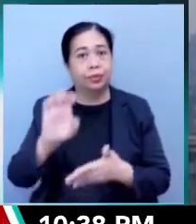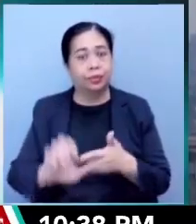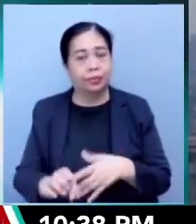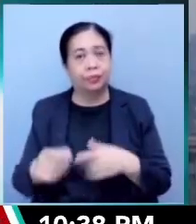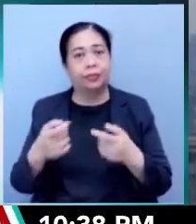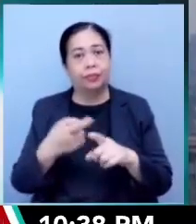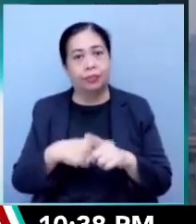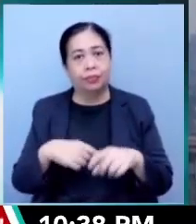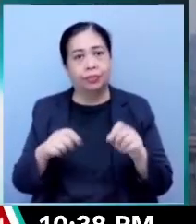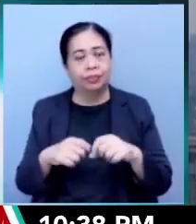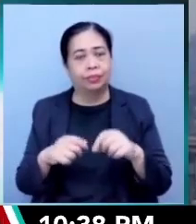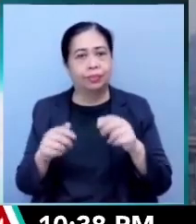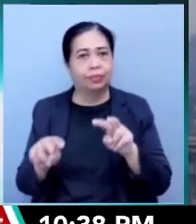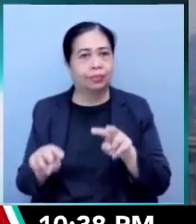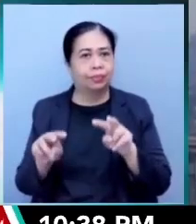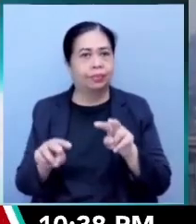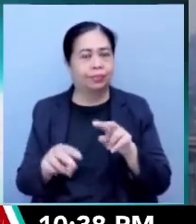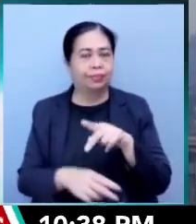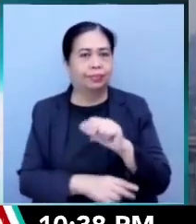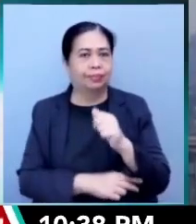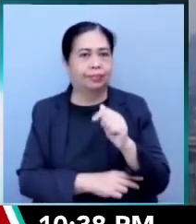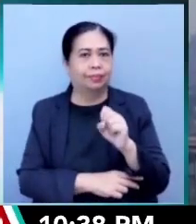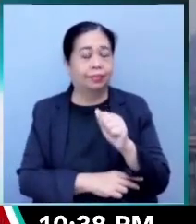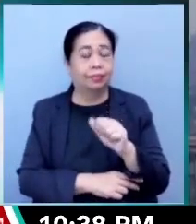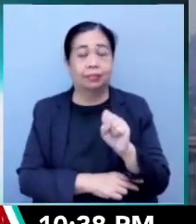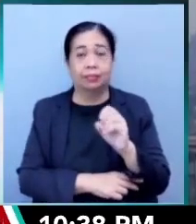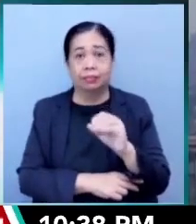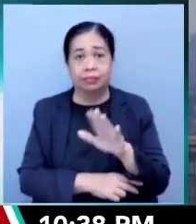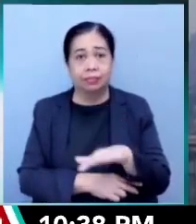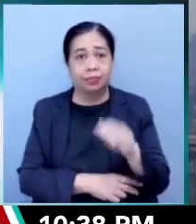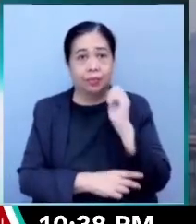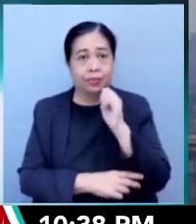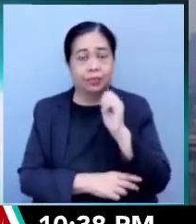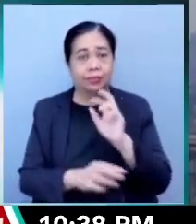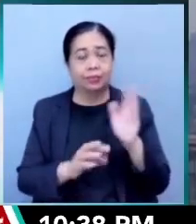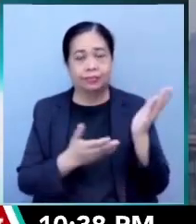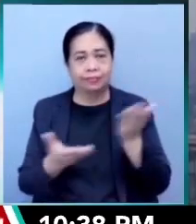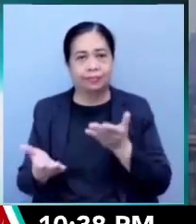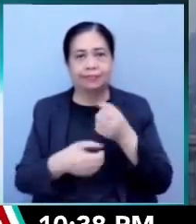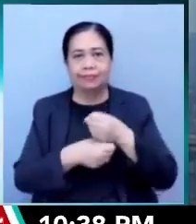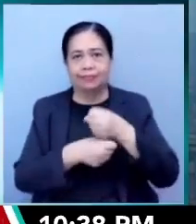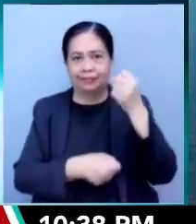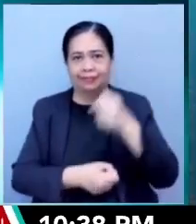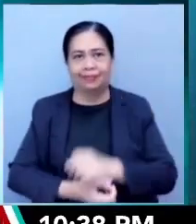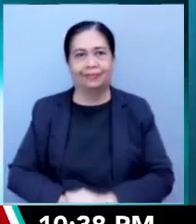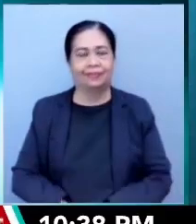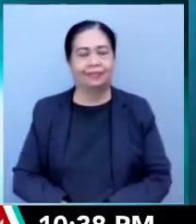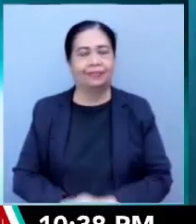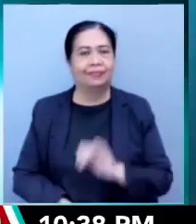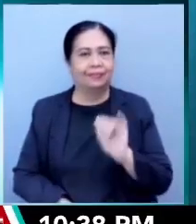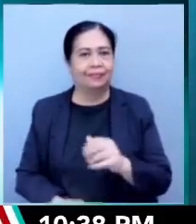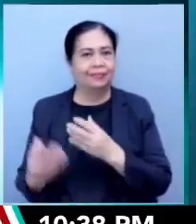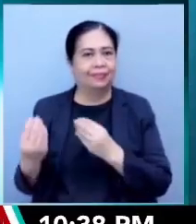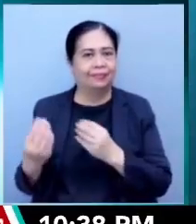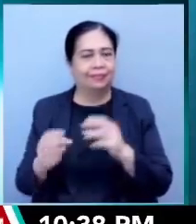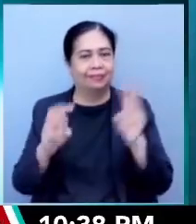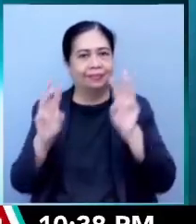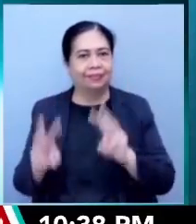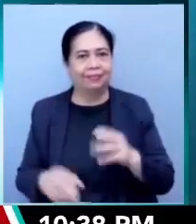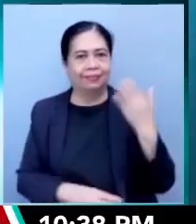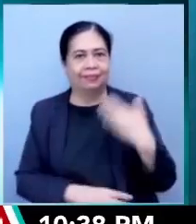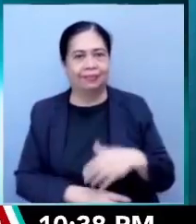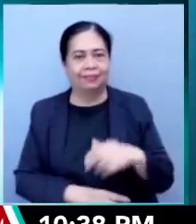3-day forecast ng PAGASA. Kaya mga kapuso, laging magdala ng payong. At yan ang latest sa lagay ng panahon. Ako si Amor